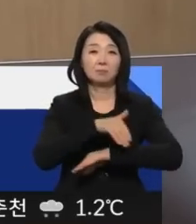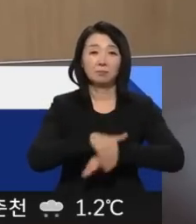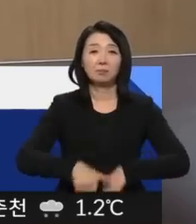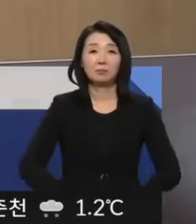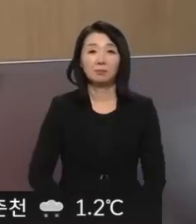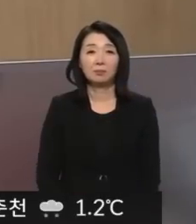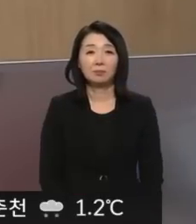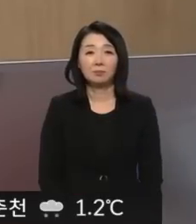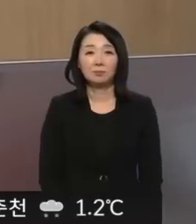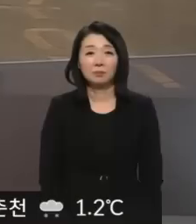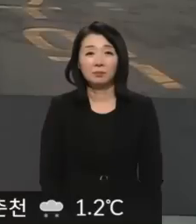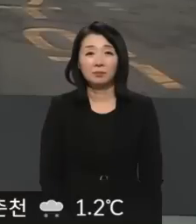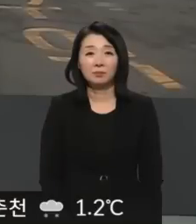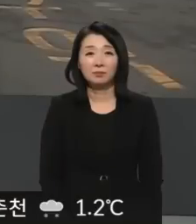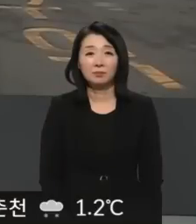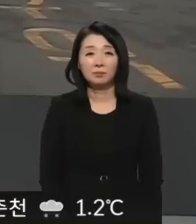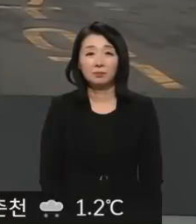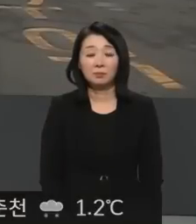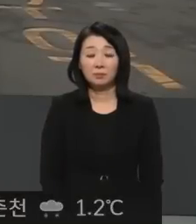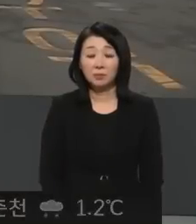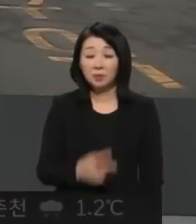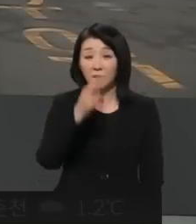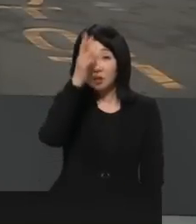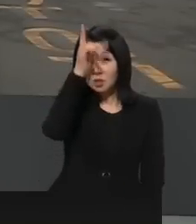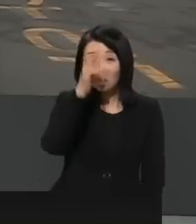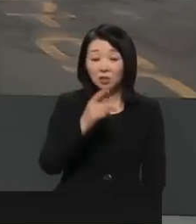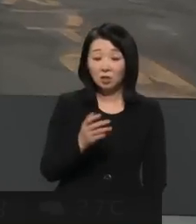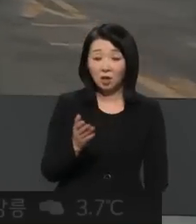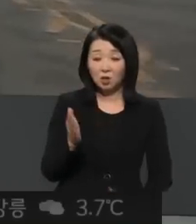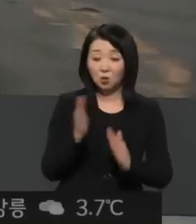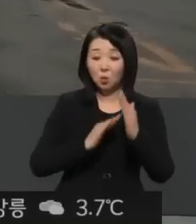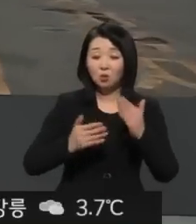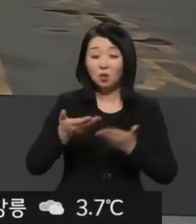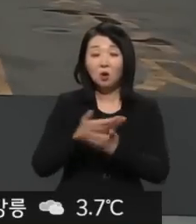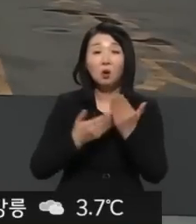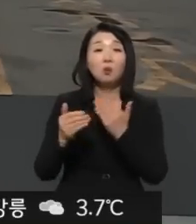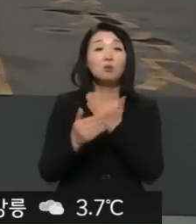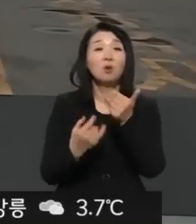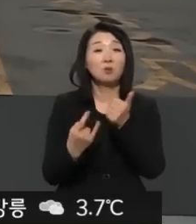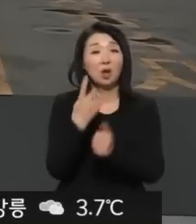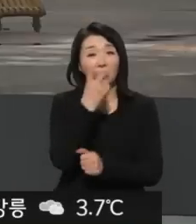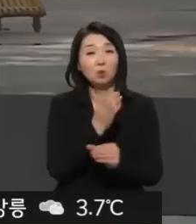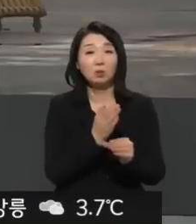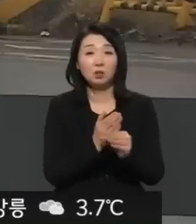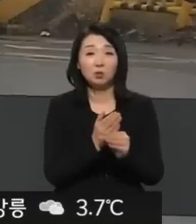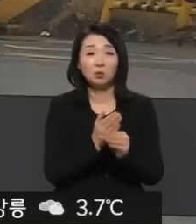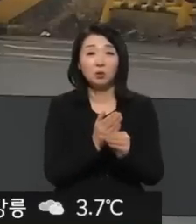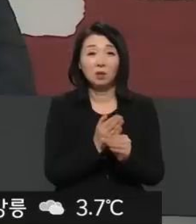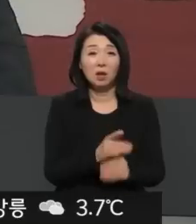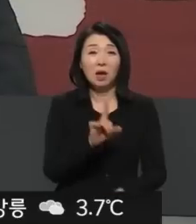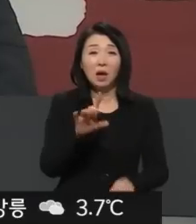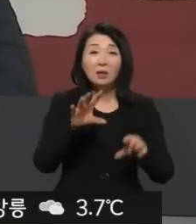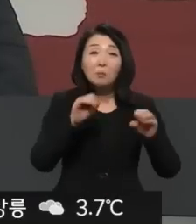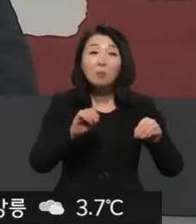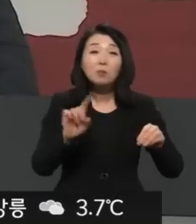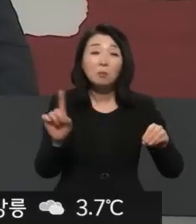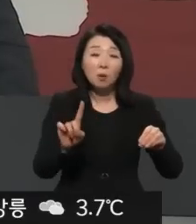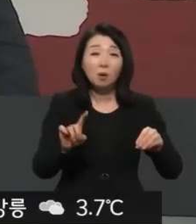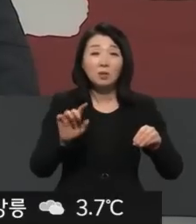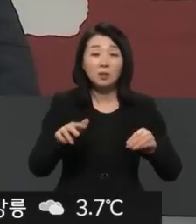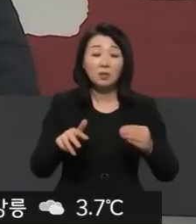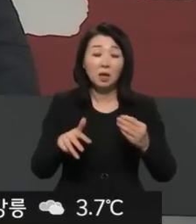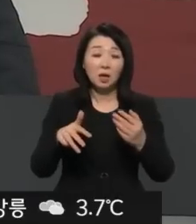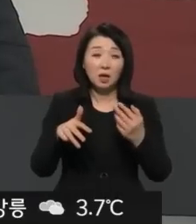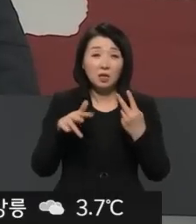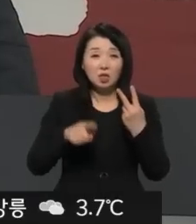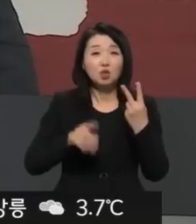나가겠습니다. 실제 경찰과 공정거래위원회의 조사는 계속되고 있습니다. 단 하나 멈춰버린 건 이제 2주